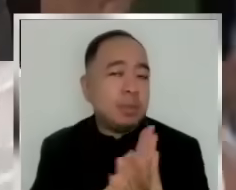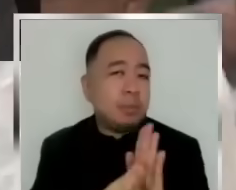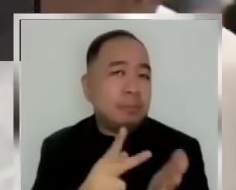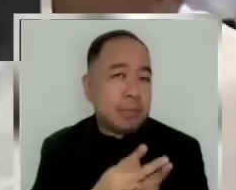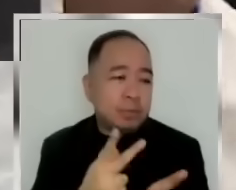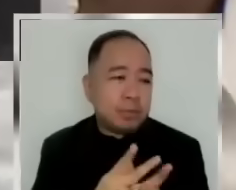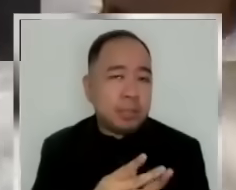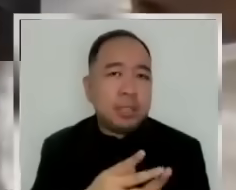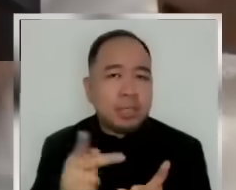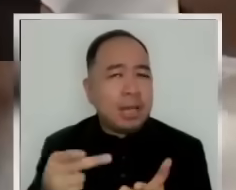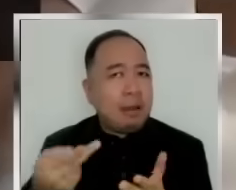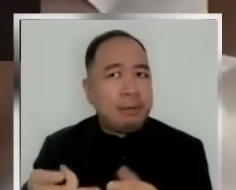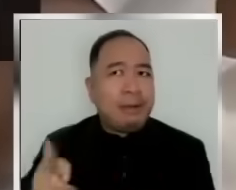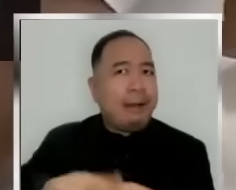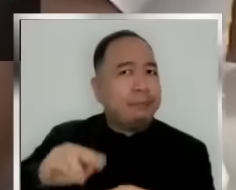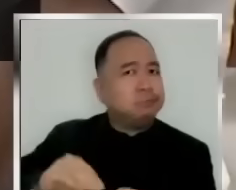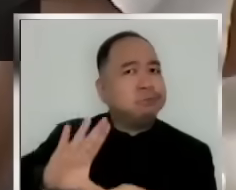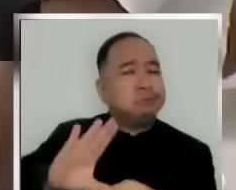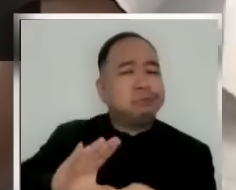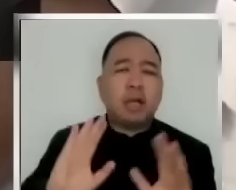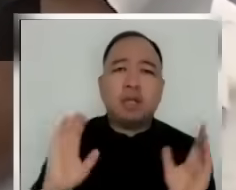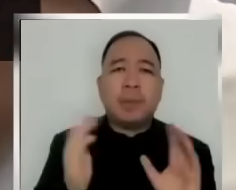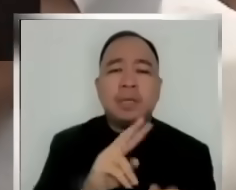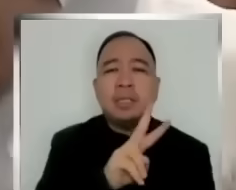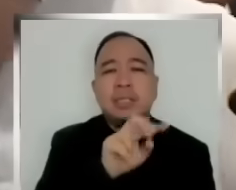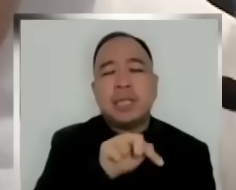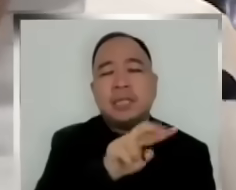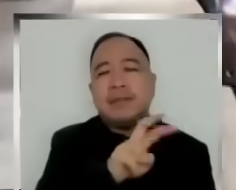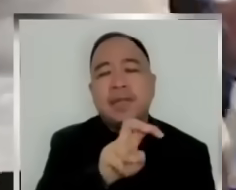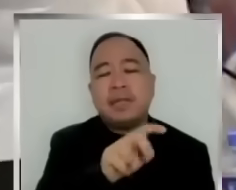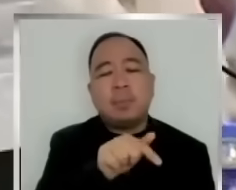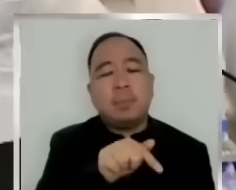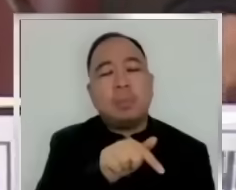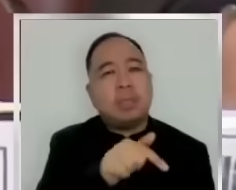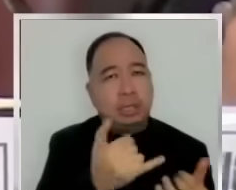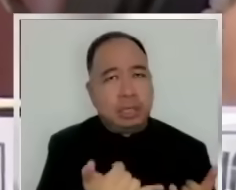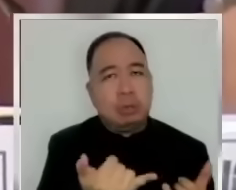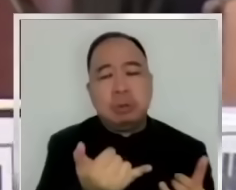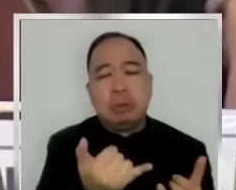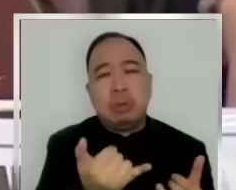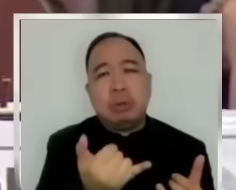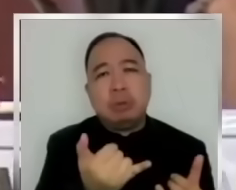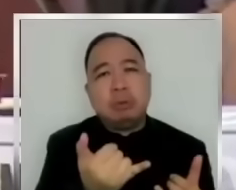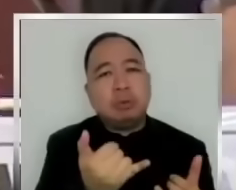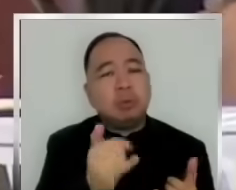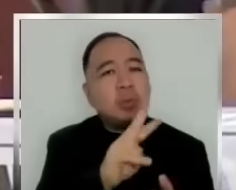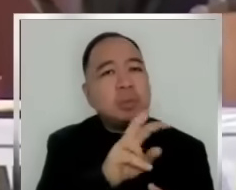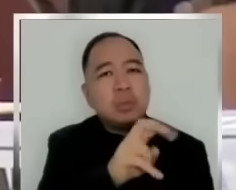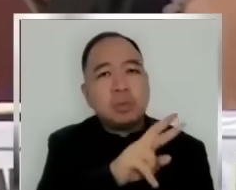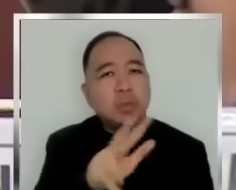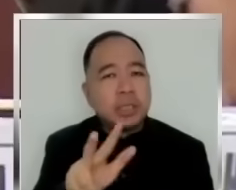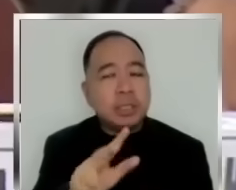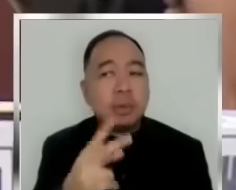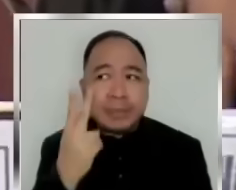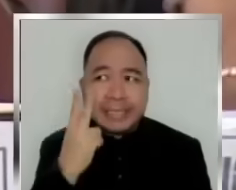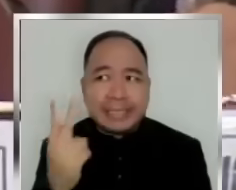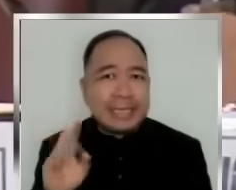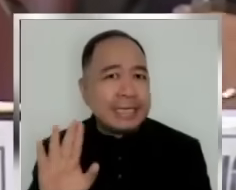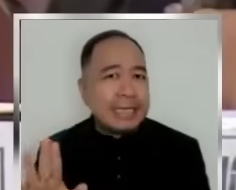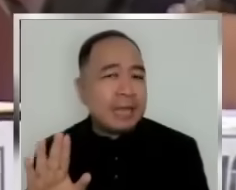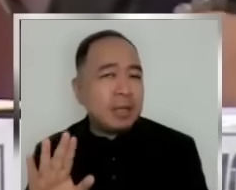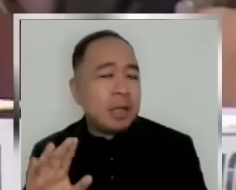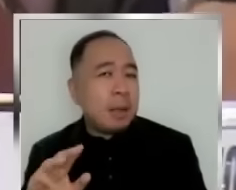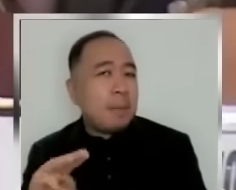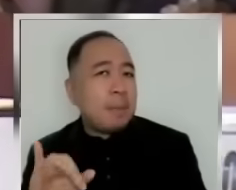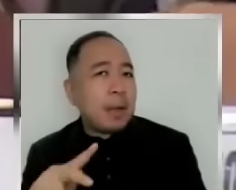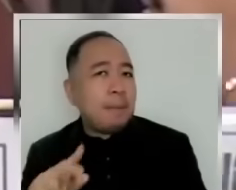sa 721.79 billion ngayong 2023 budget. Sa tingin ni Albay Representative Edsel Lagman, hindi